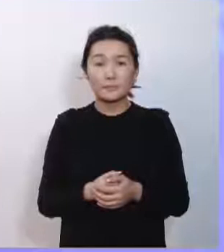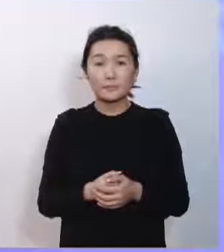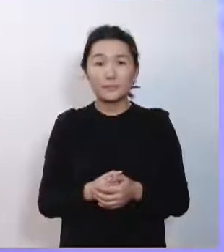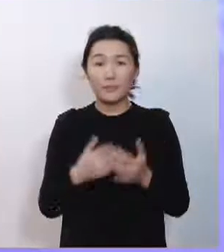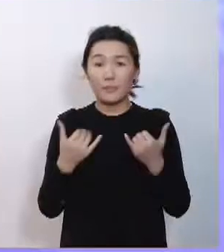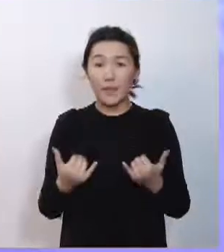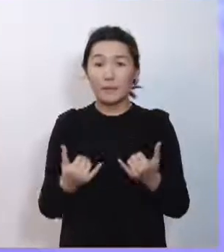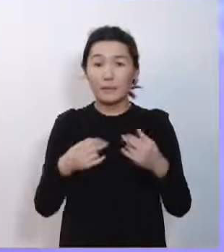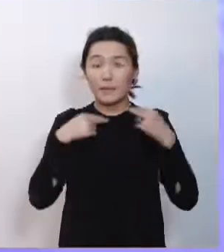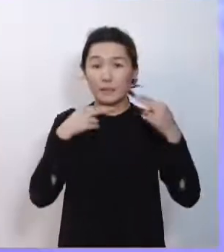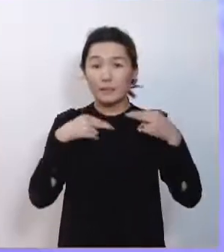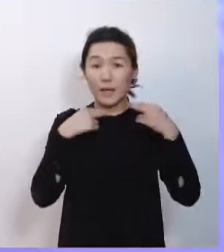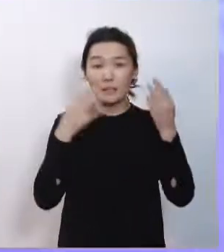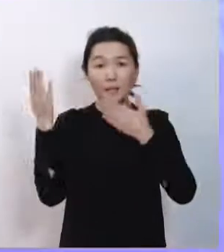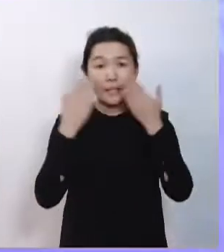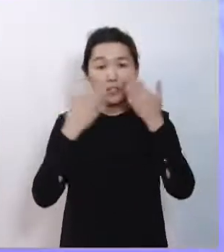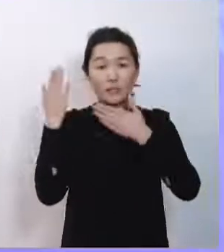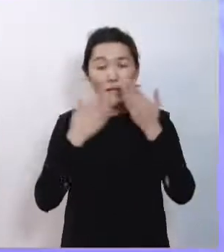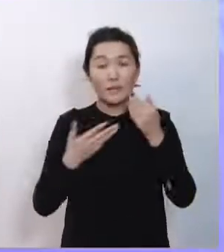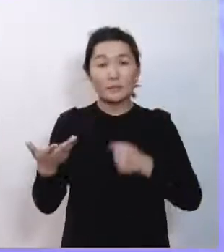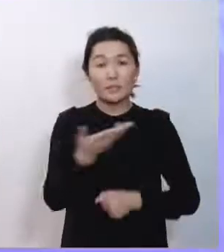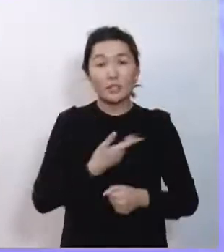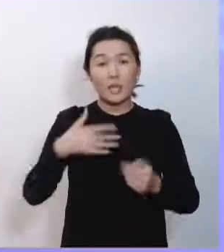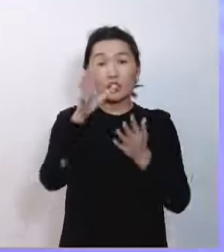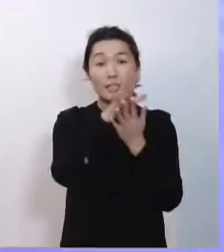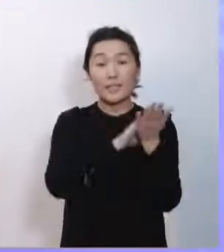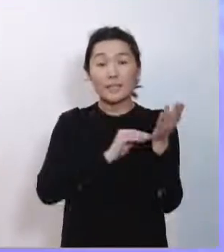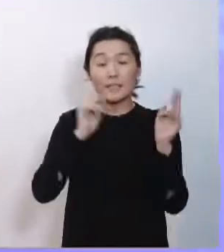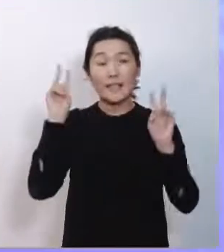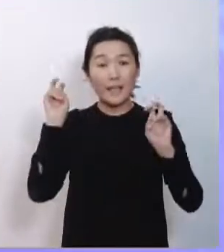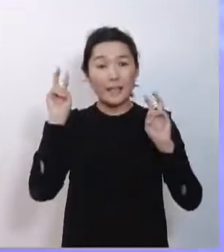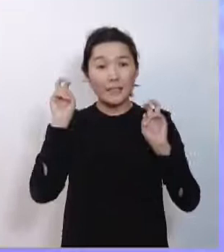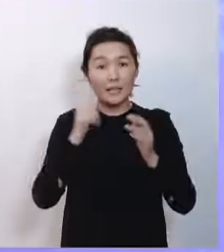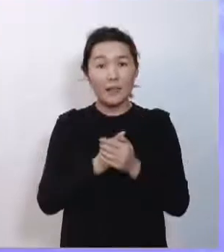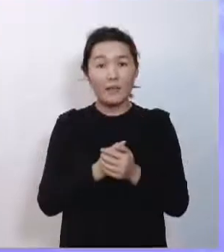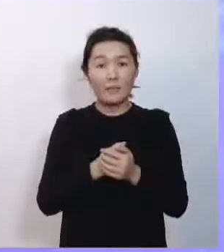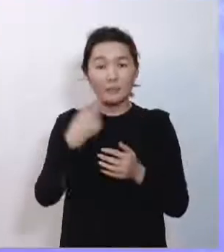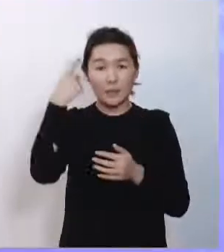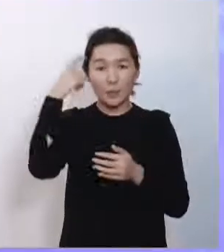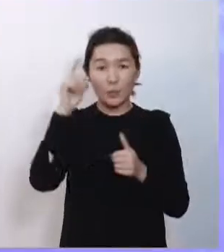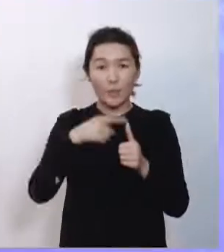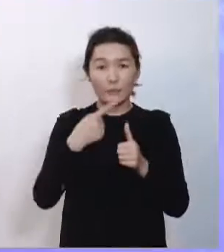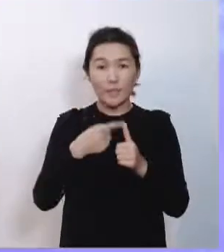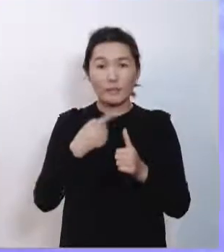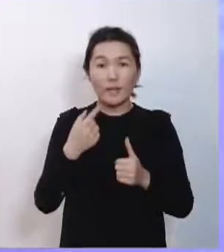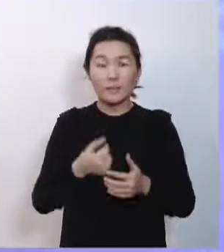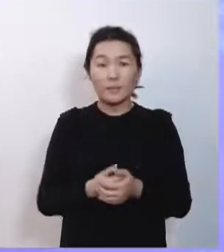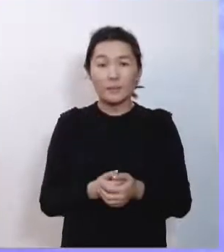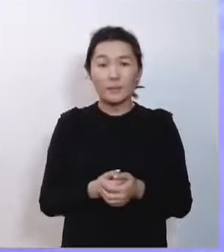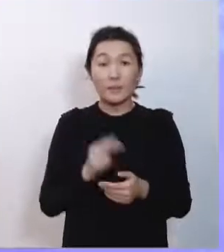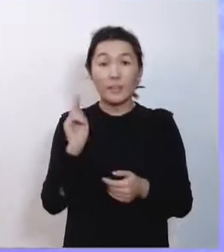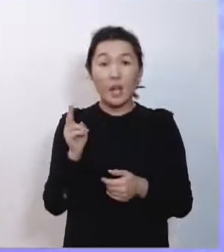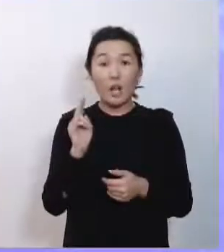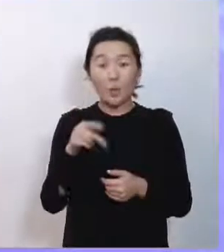А теперь внимательно прочитаем наш текст и озаглавим. Придумаем название. О